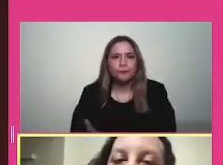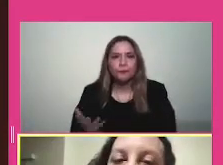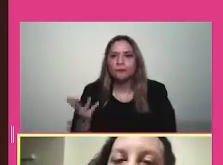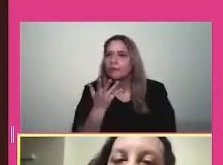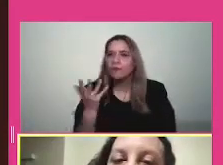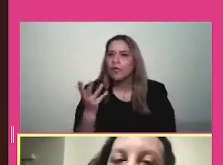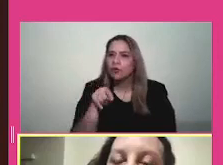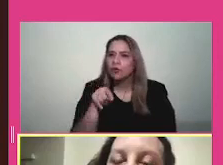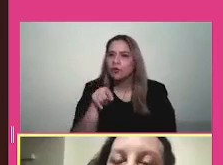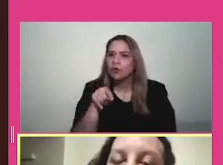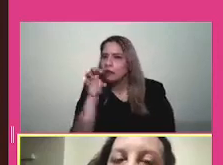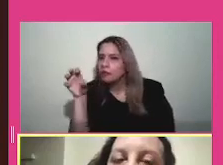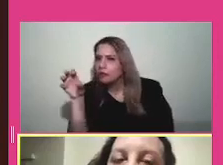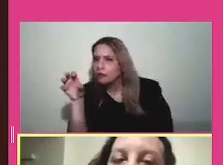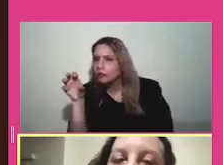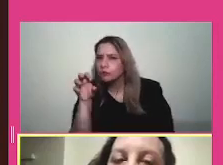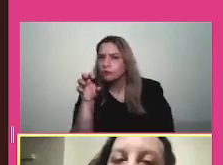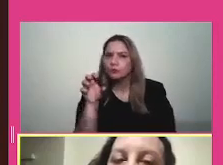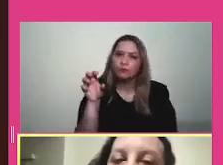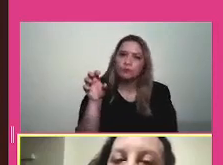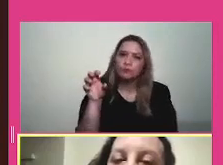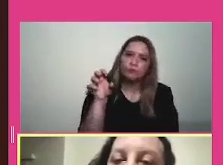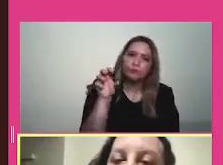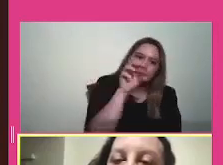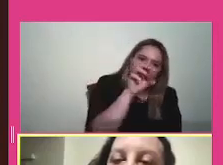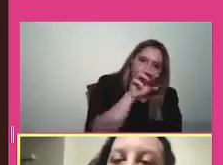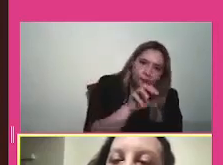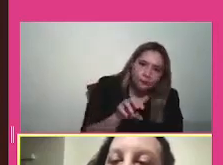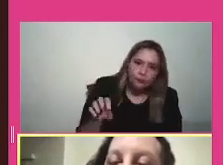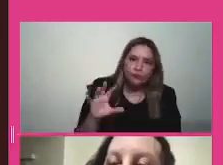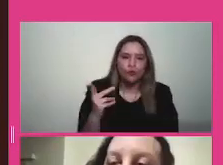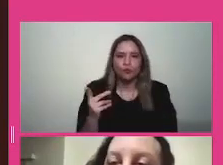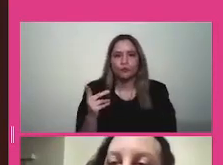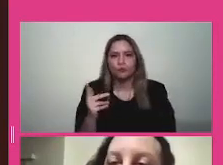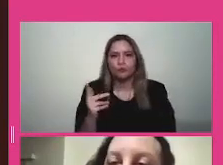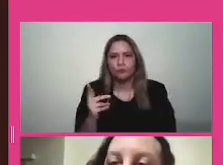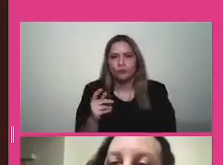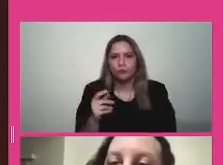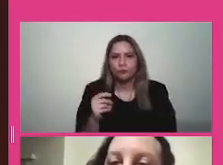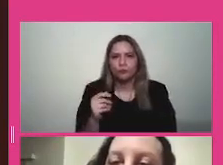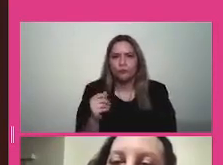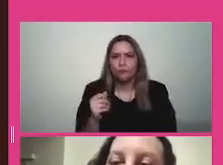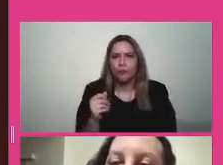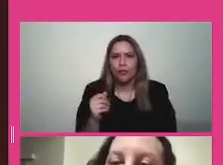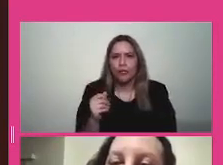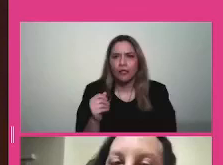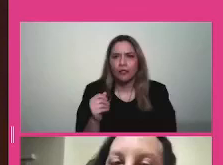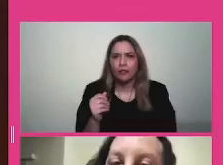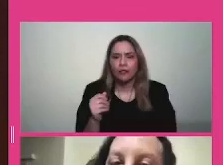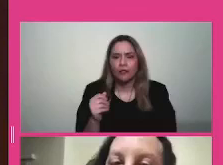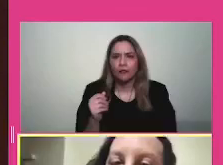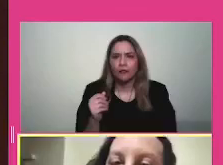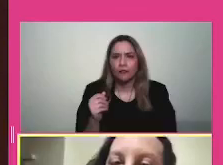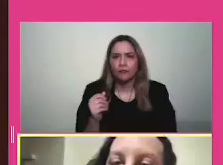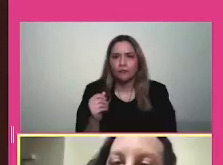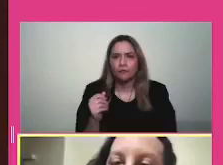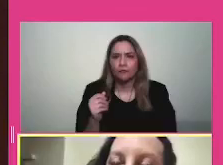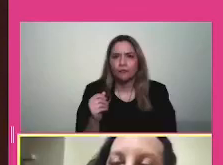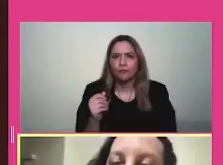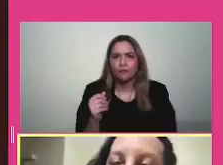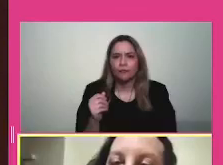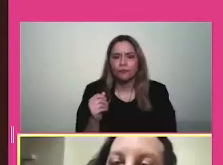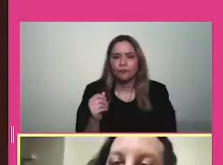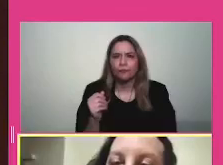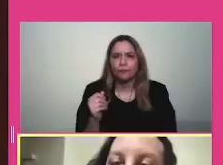πάει τώρα? Να πάει προς τα δω ή θες να στρίψει να έρθει από εδώ? Από εκεί. Το δεύτερο ή το πρώτο που